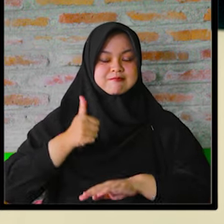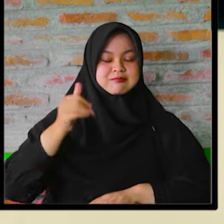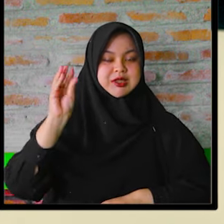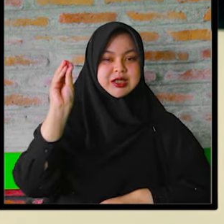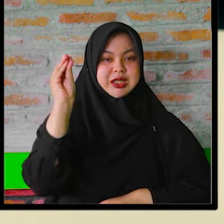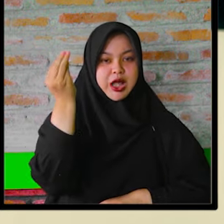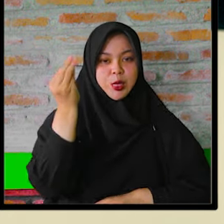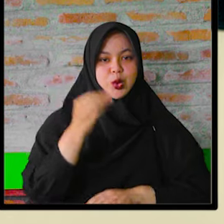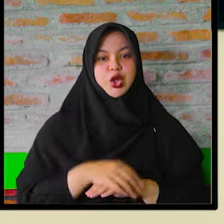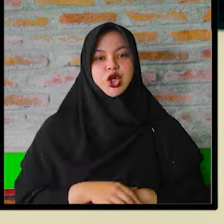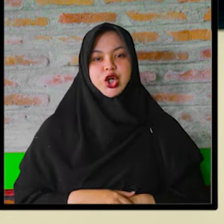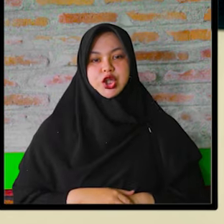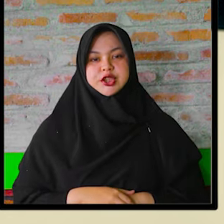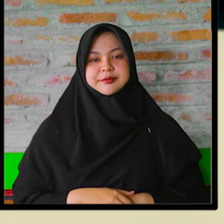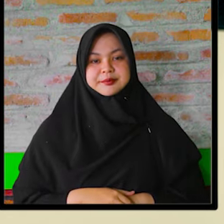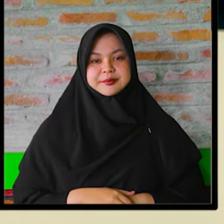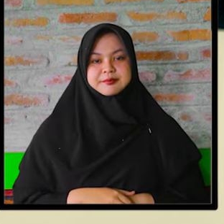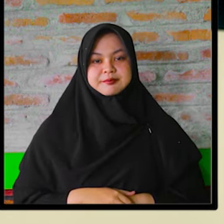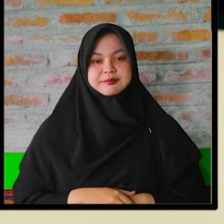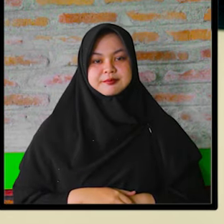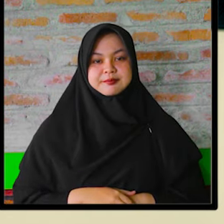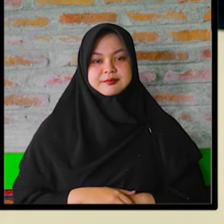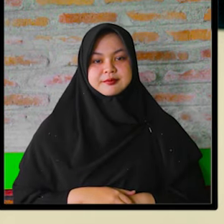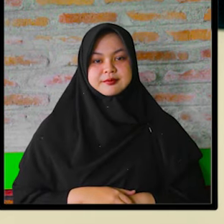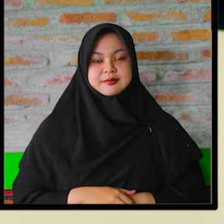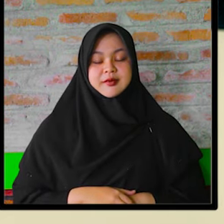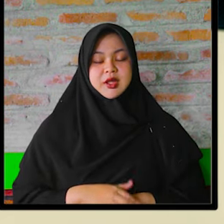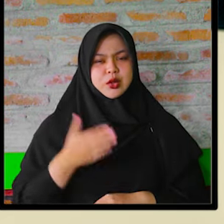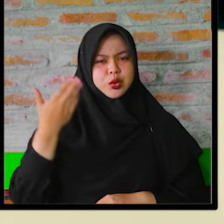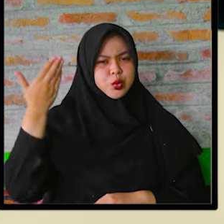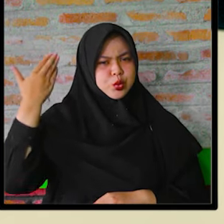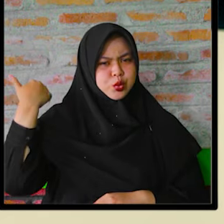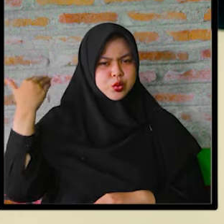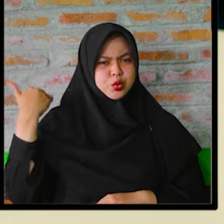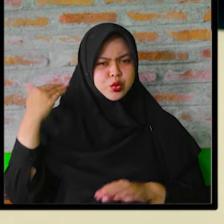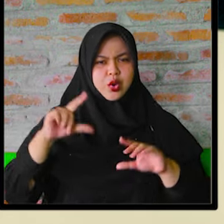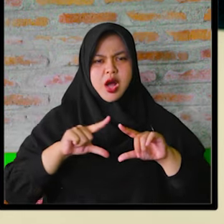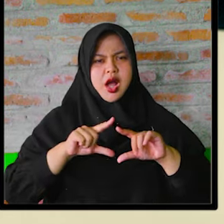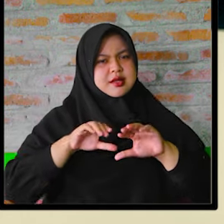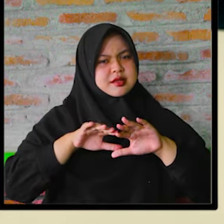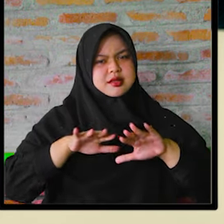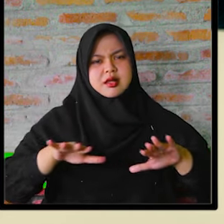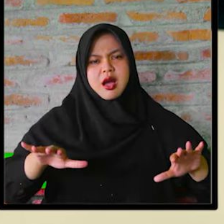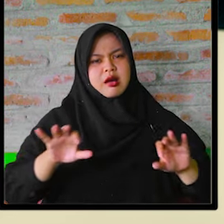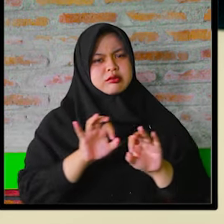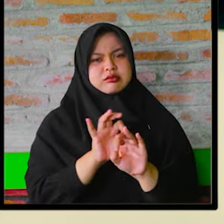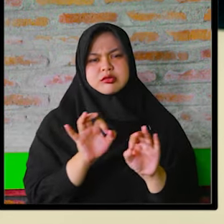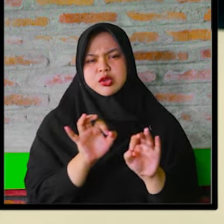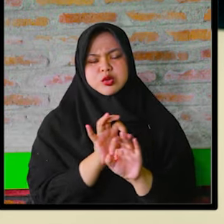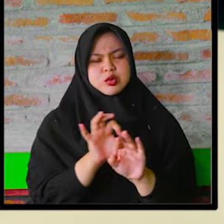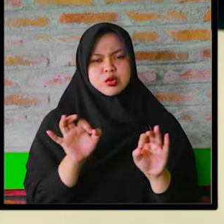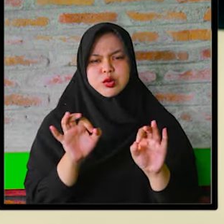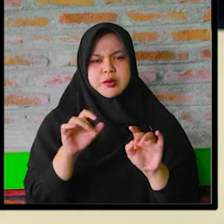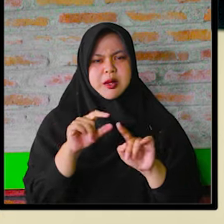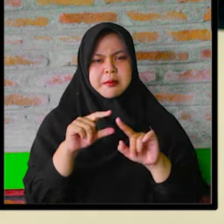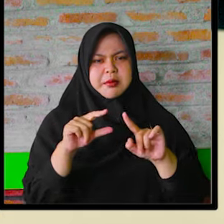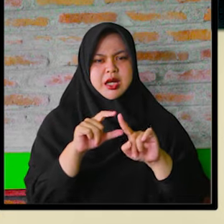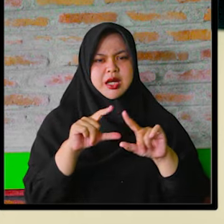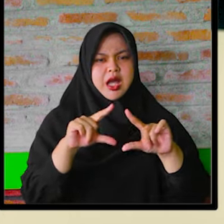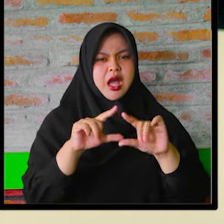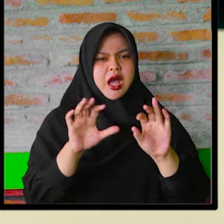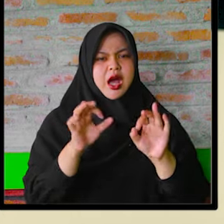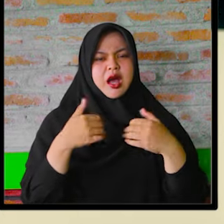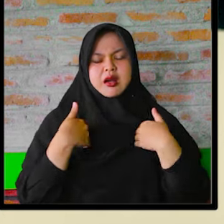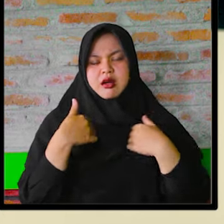Ee nah waktu itu Aisyah masih belum semua apa PDA ada ya masih